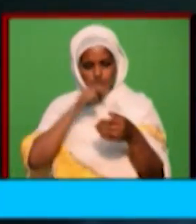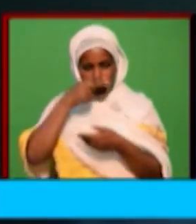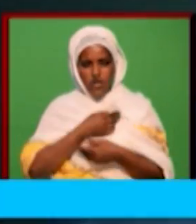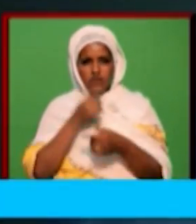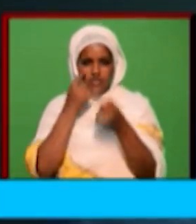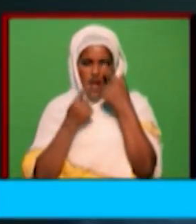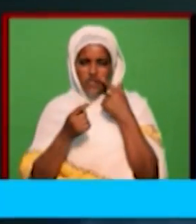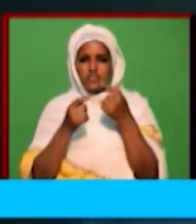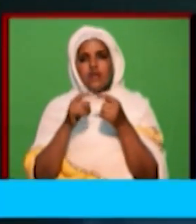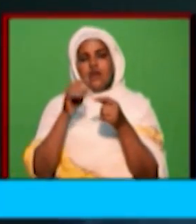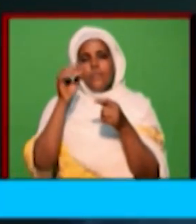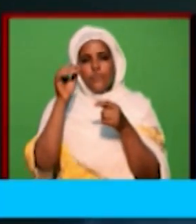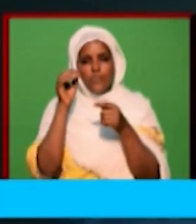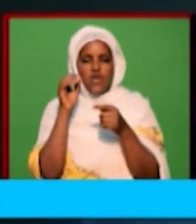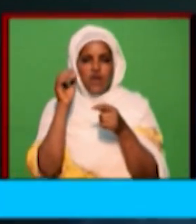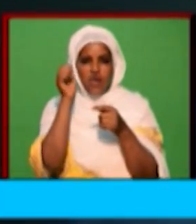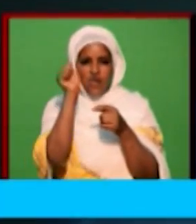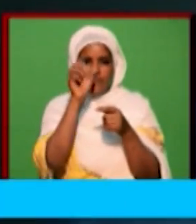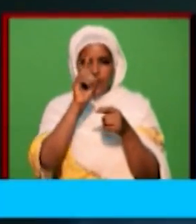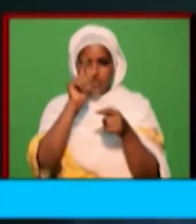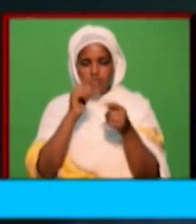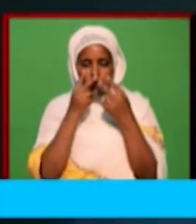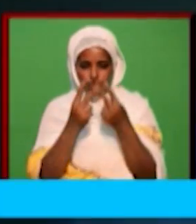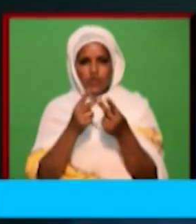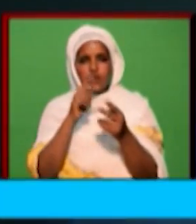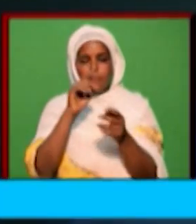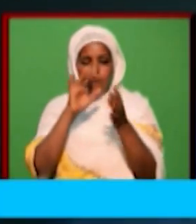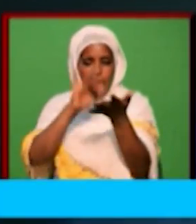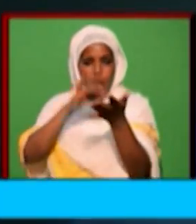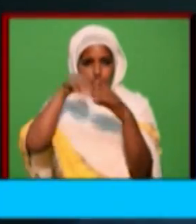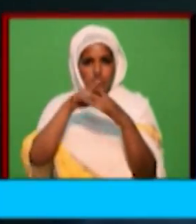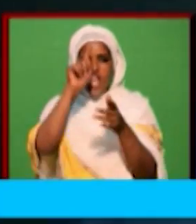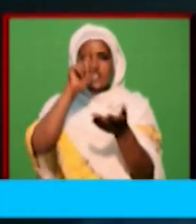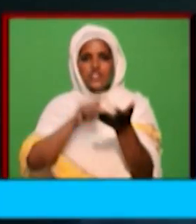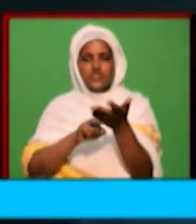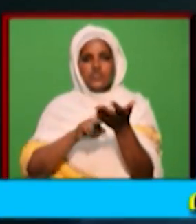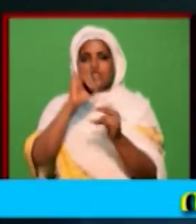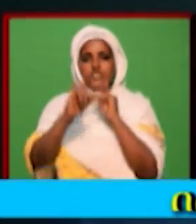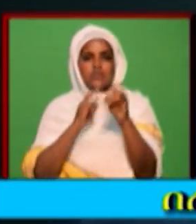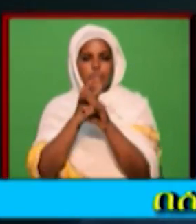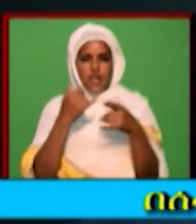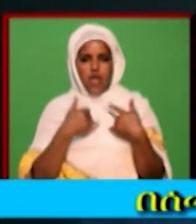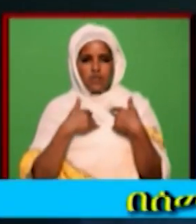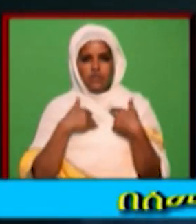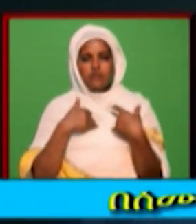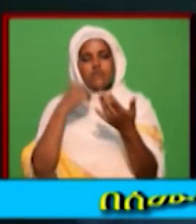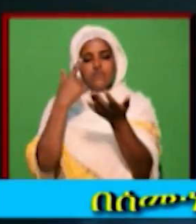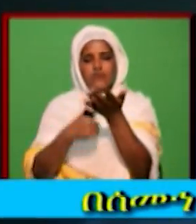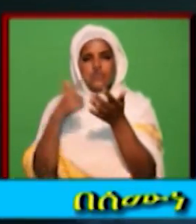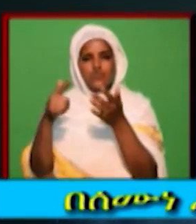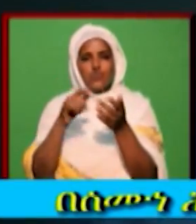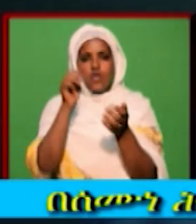سيالكس بإفراتا تايتو تال ناو هو بلوله بمكاكلو عندش زمن هل بمكاكلو نقرق ناو سمعنا